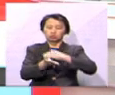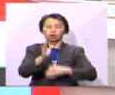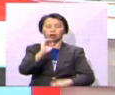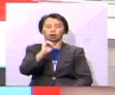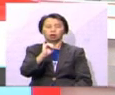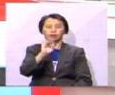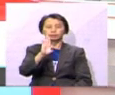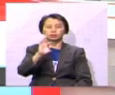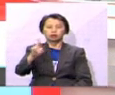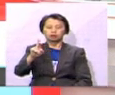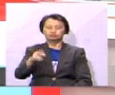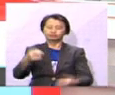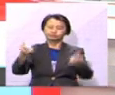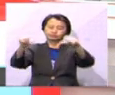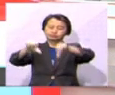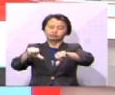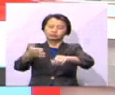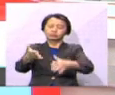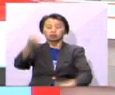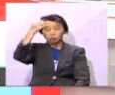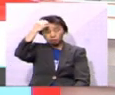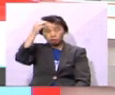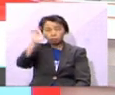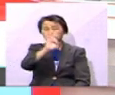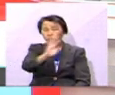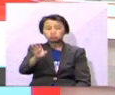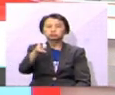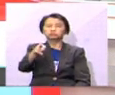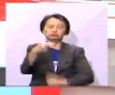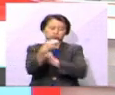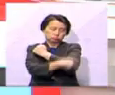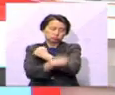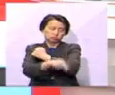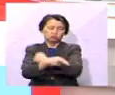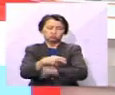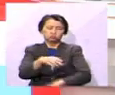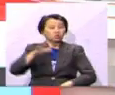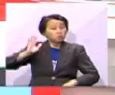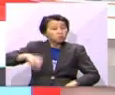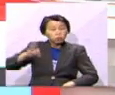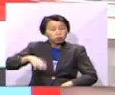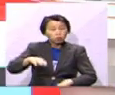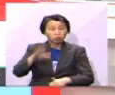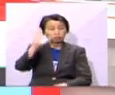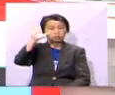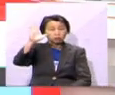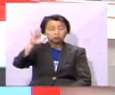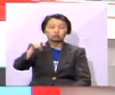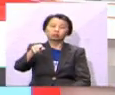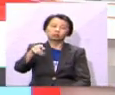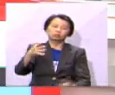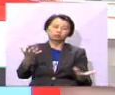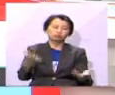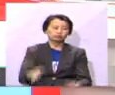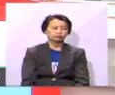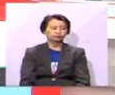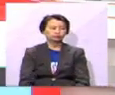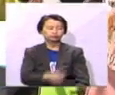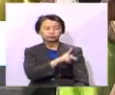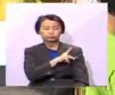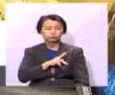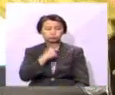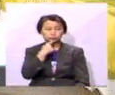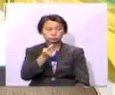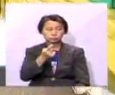IBR. Kegagalan itu menyebabkan Selangor satu-satunya negeri yang masih belum berbuat demikian. Ketua